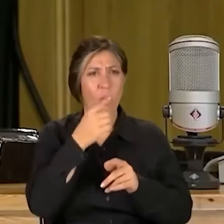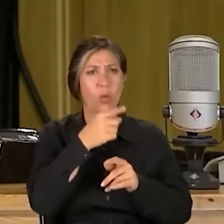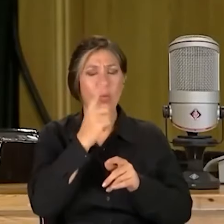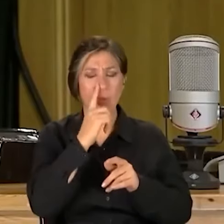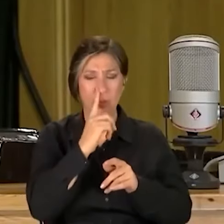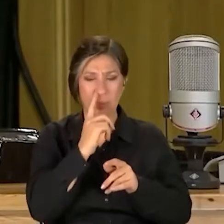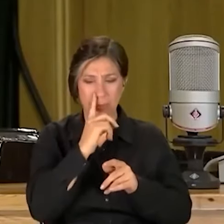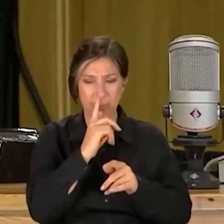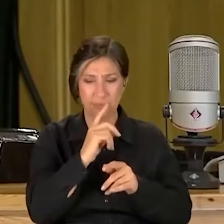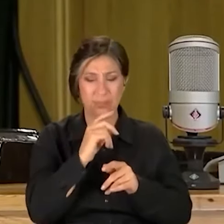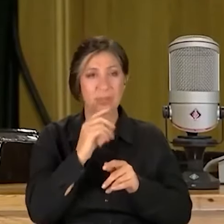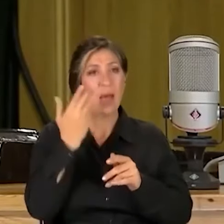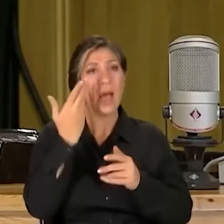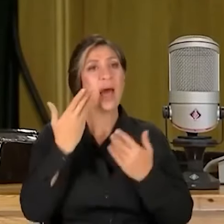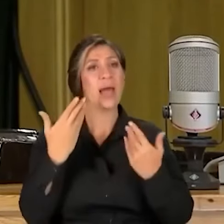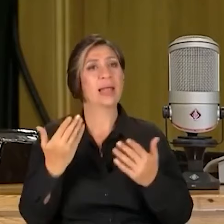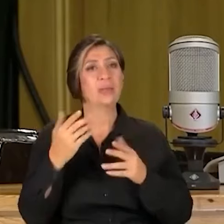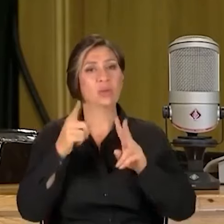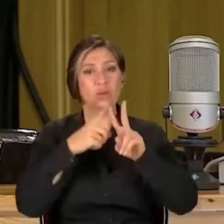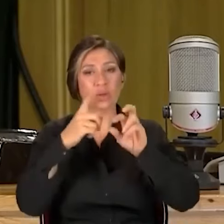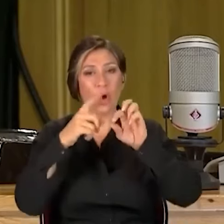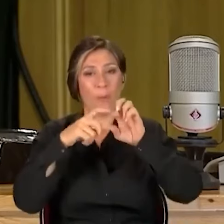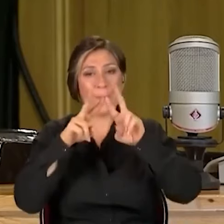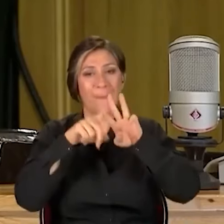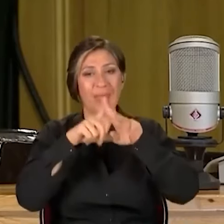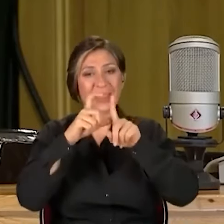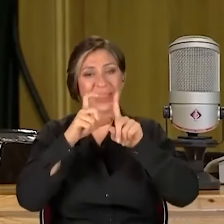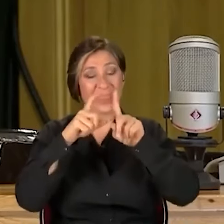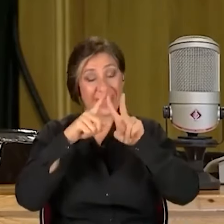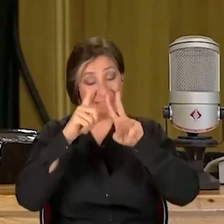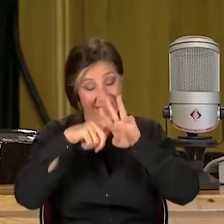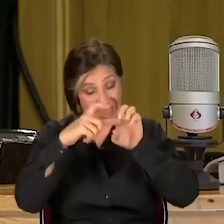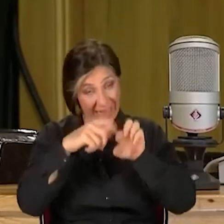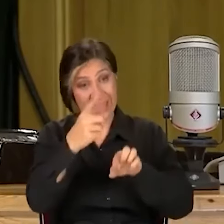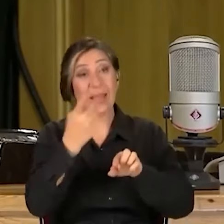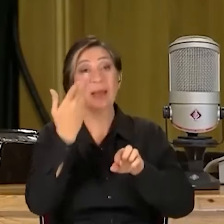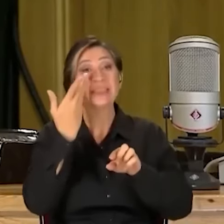onun hayranları, Norm Ender'in hayranları herhalde